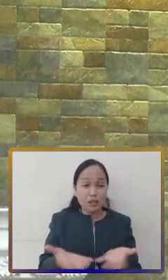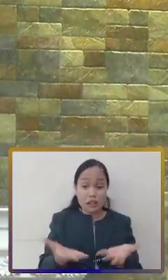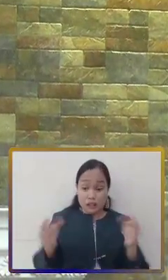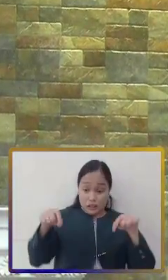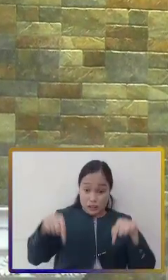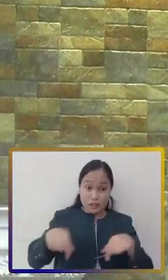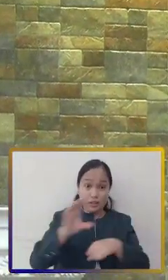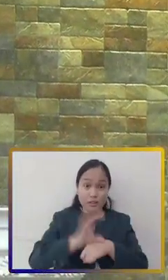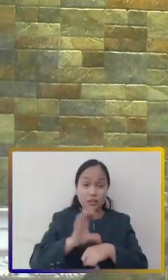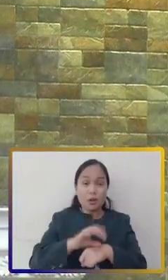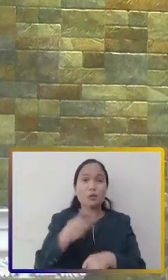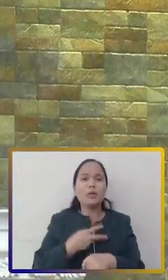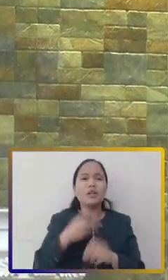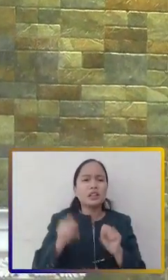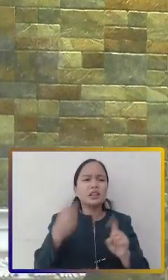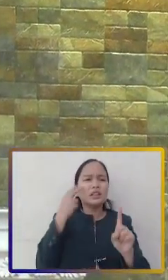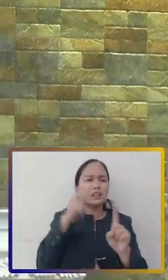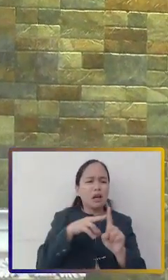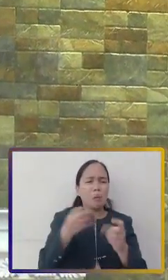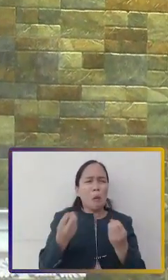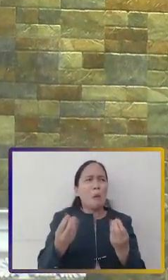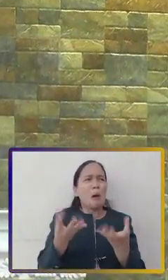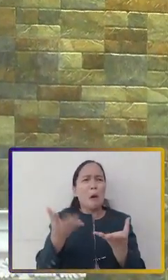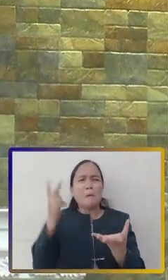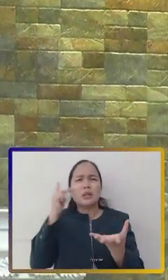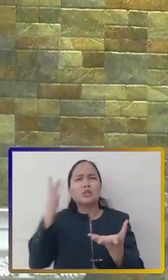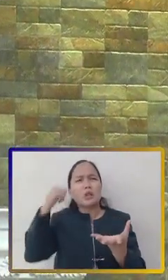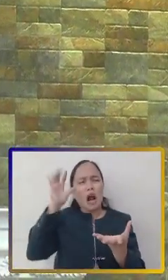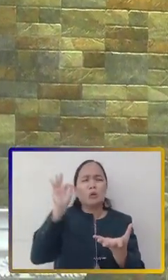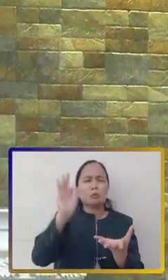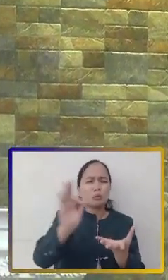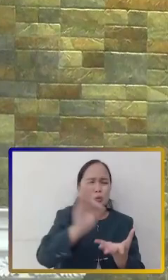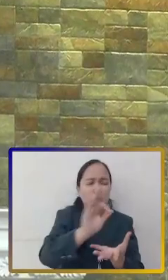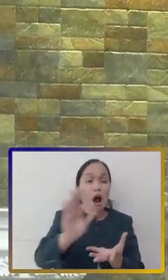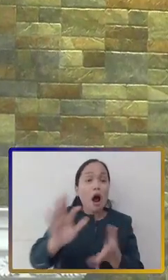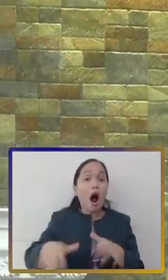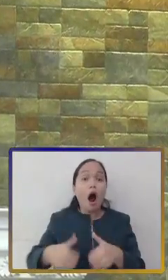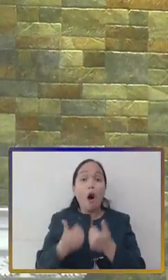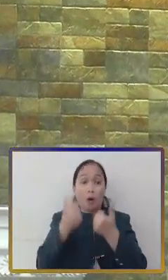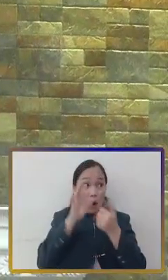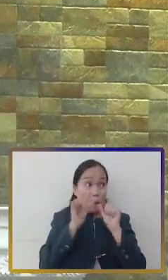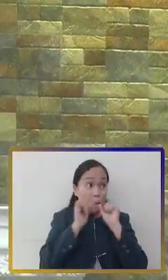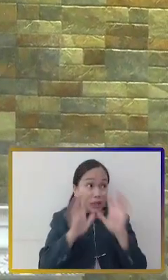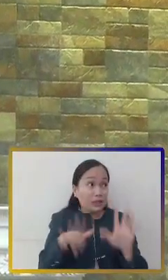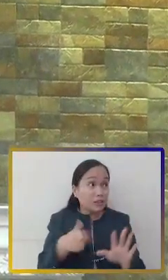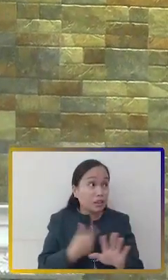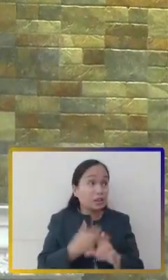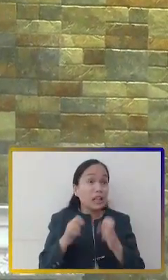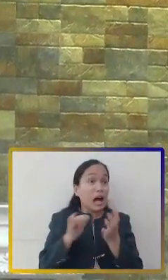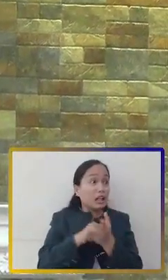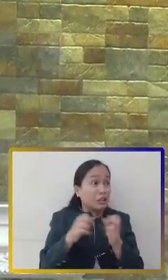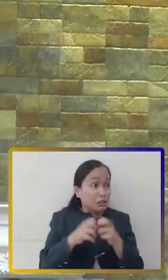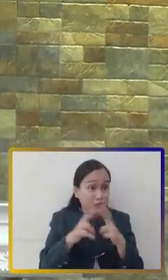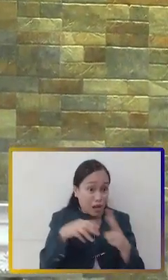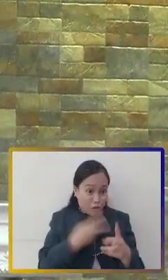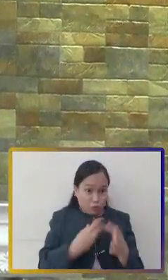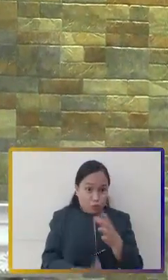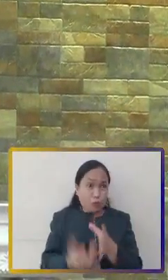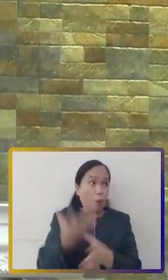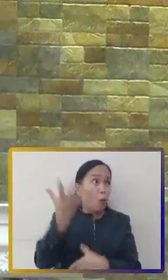simbahan, madalas po natin maririnig sa ating mahal na pastor kung paano tayo pinagpapala ng Diyos habang tayo po ay